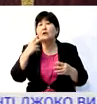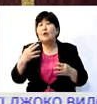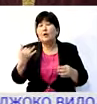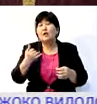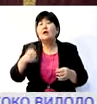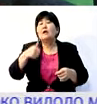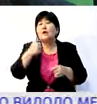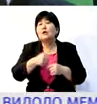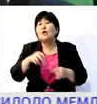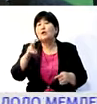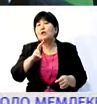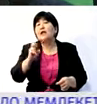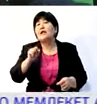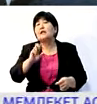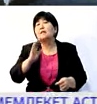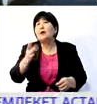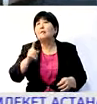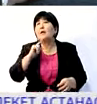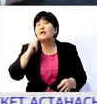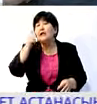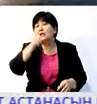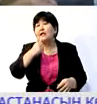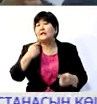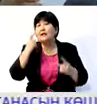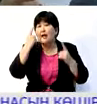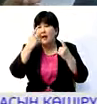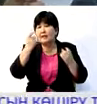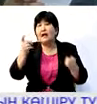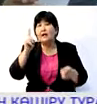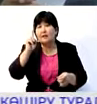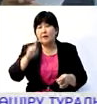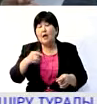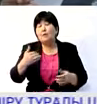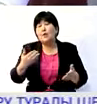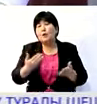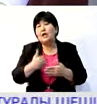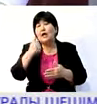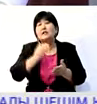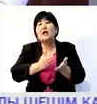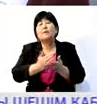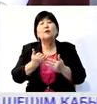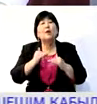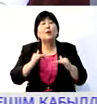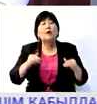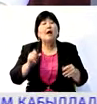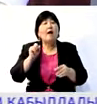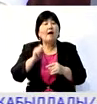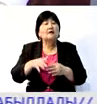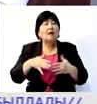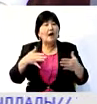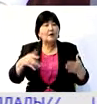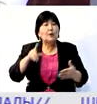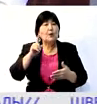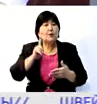көшбасшысы Нұрсұлтан Назарбаев биыл жастар жылы деп атағаны белгілі. Бұл жаңашылдыққа бет бұрған бүгінгі ұрпаққа артылған зор